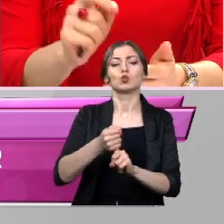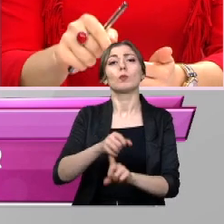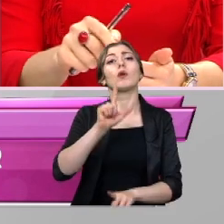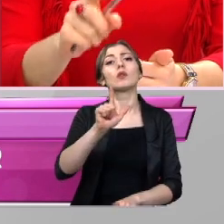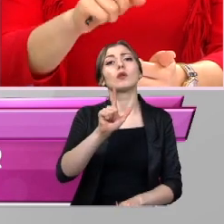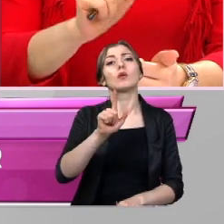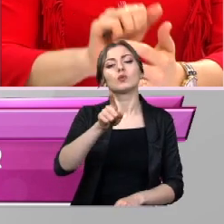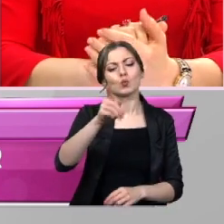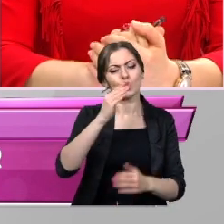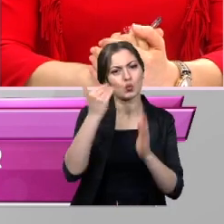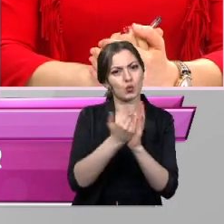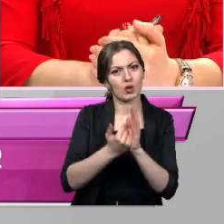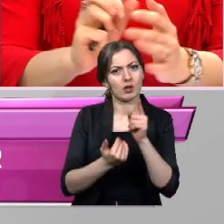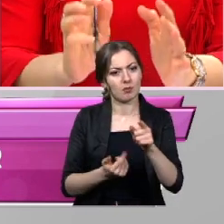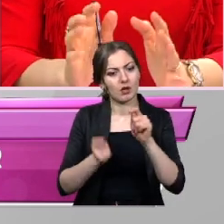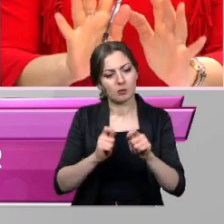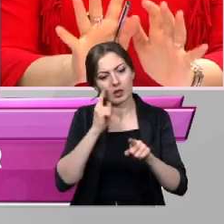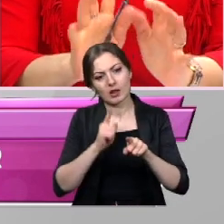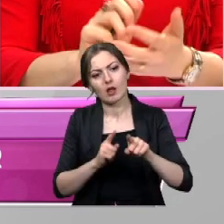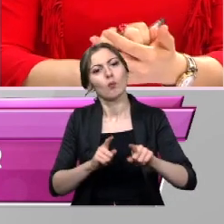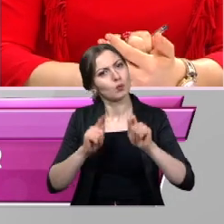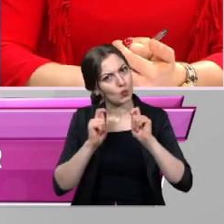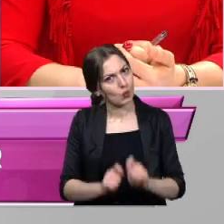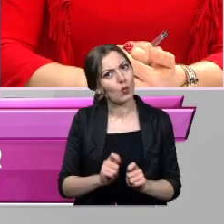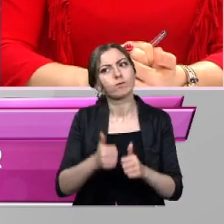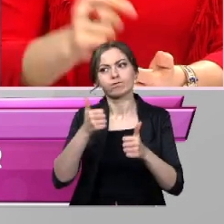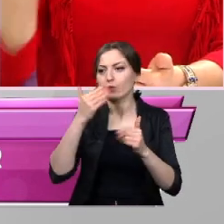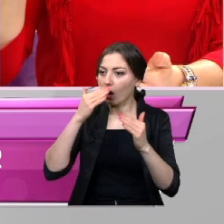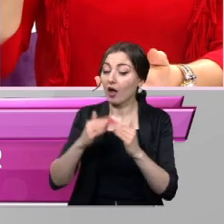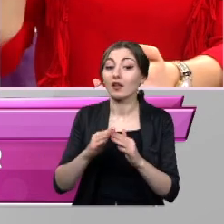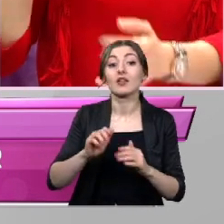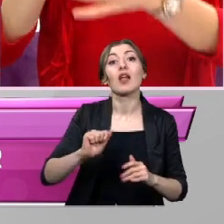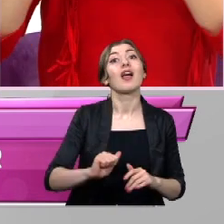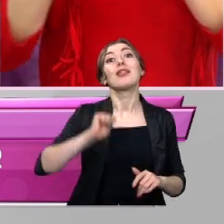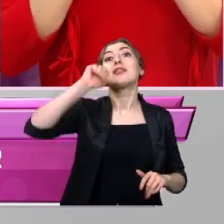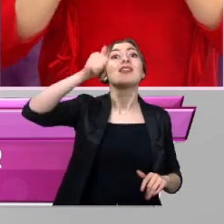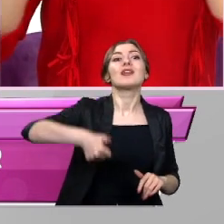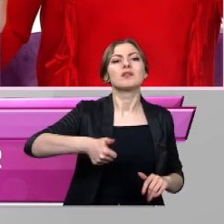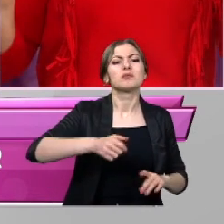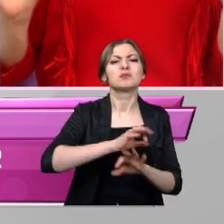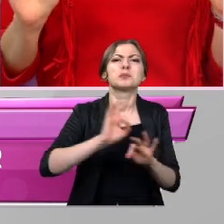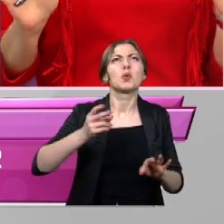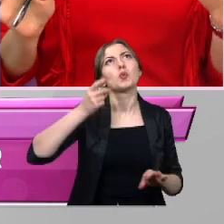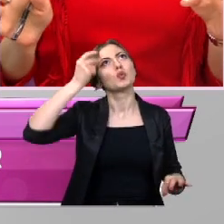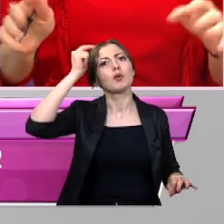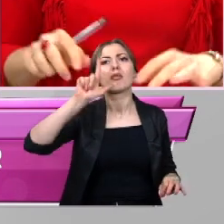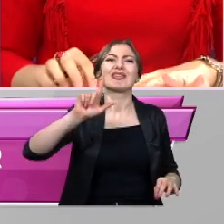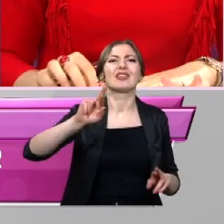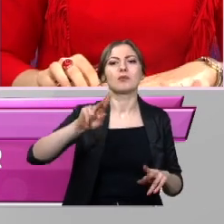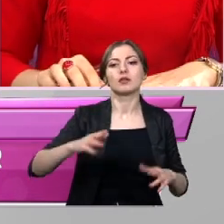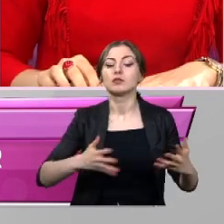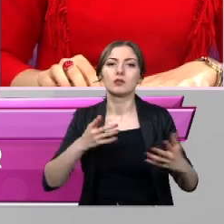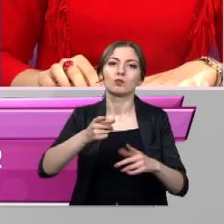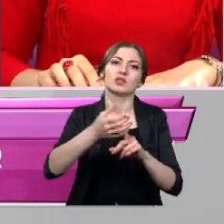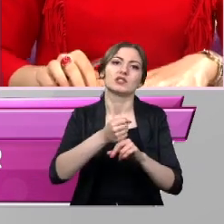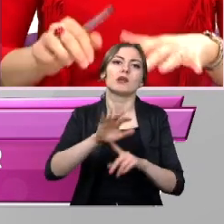mesela koydunuz kuralı çocuk yaptı takip çok güzel mi uyudun Tamam ama ertesi gün Sanki hiç bu unutmuş gibi davranırsak